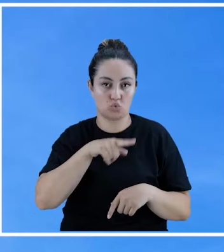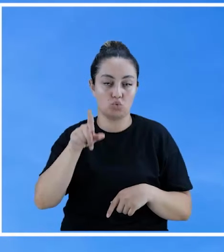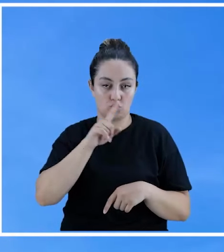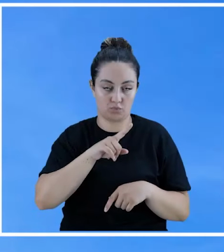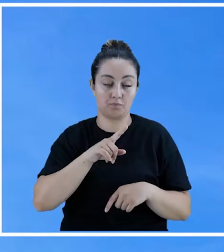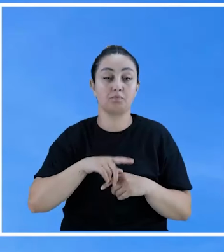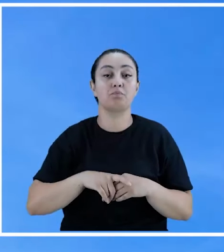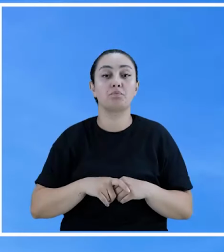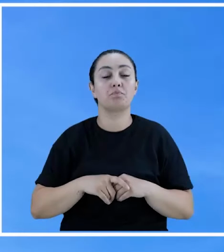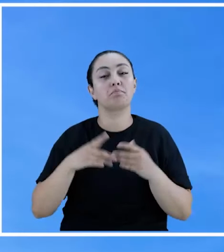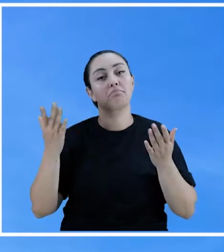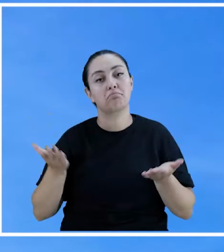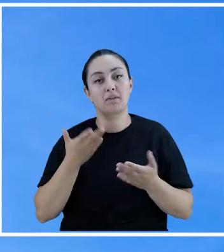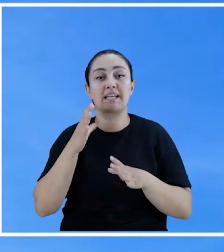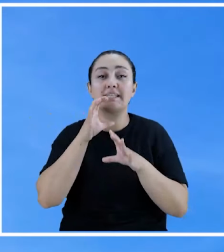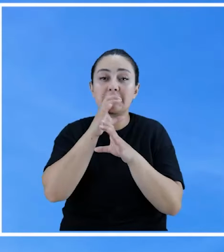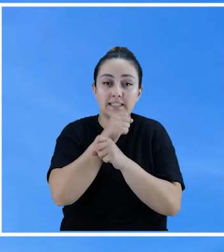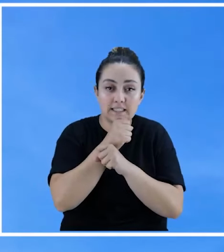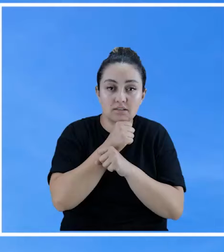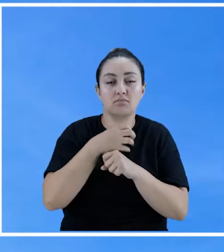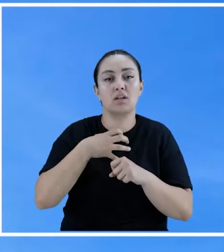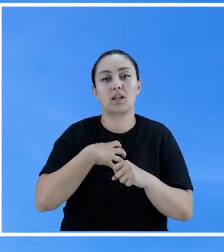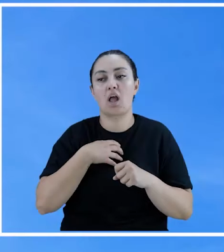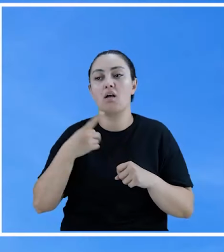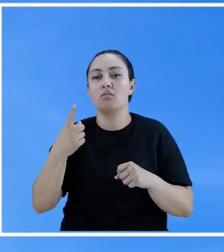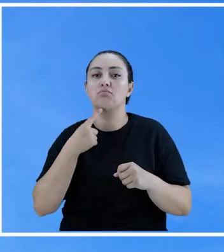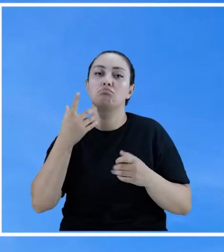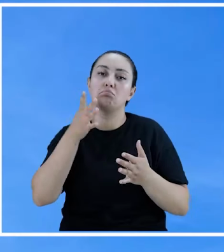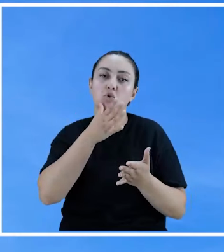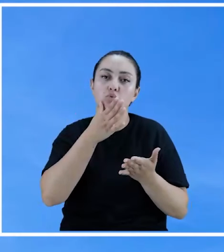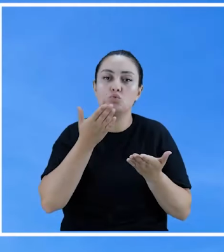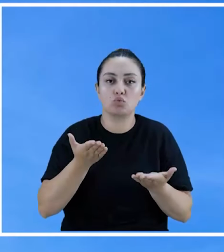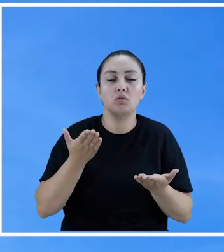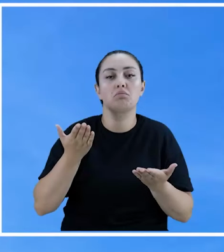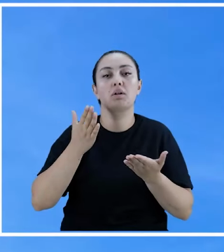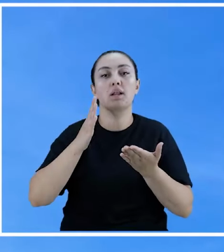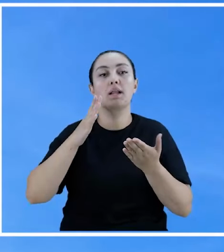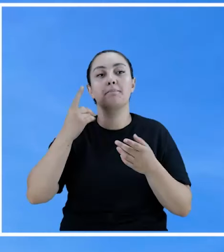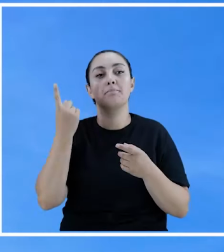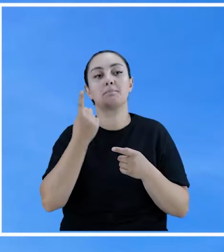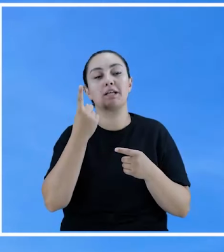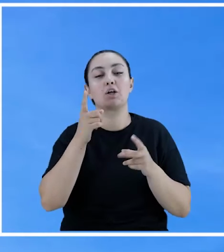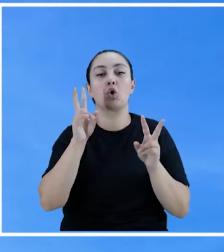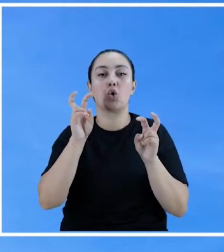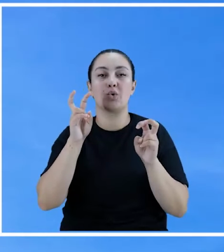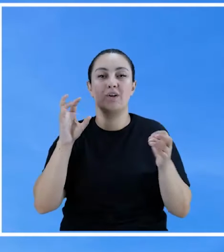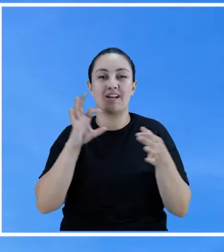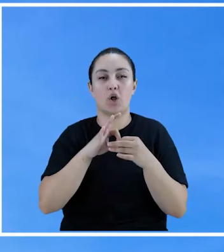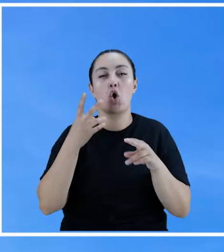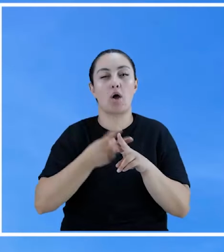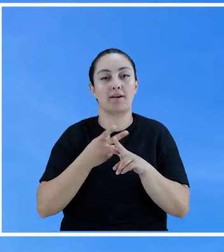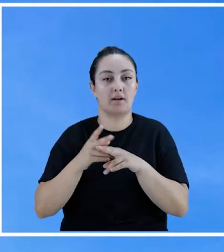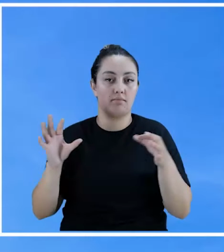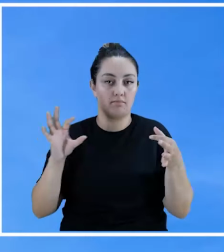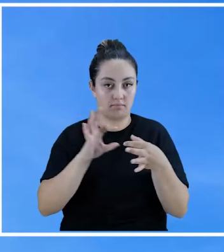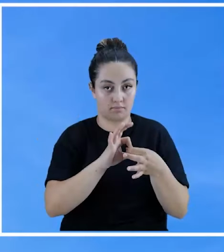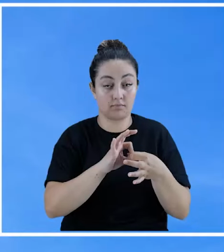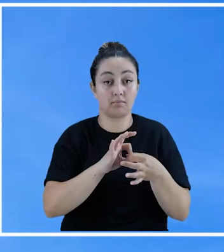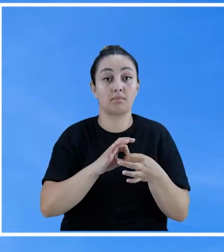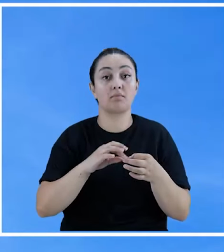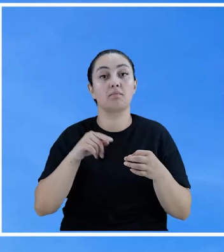bir şekilde yapamazsınız. Hatta bir söz vardı, aralarından da su sızmıyor. İşte bu sıvılaşmaya geleceğim bu örneği